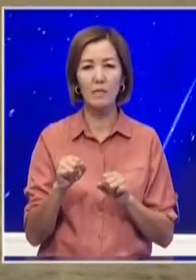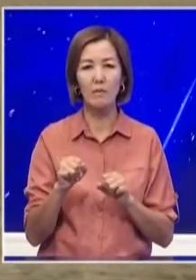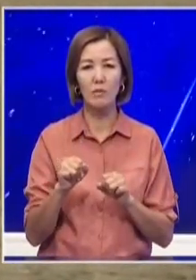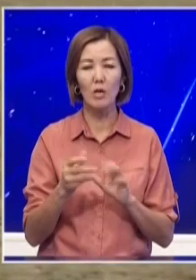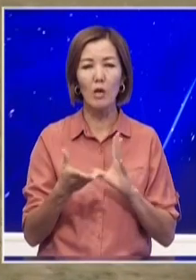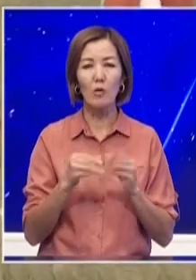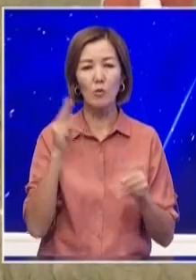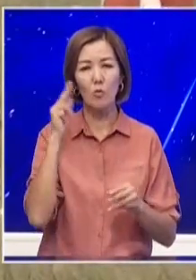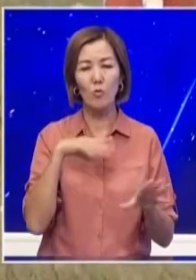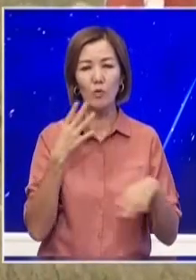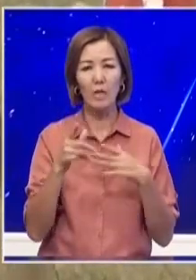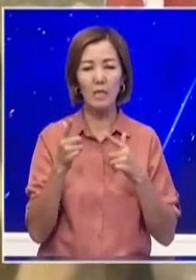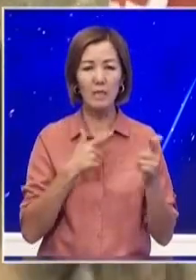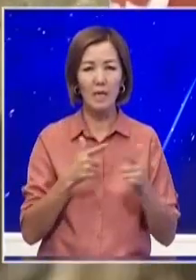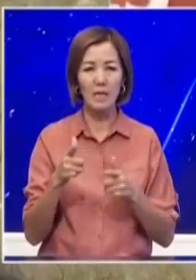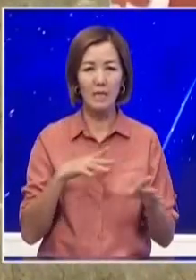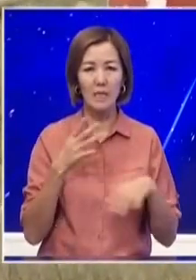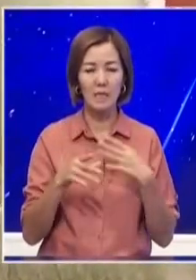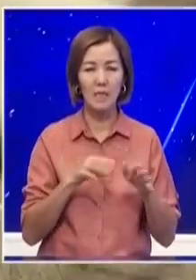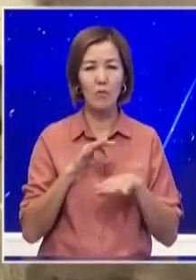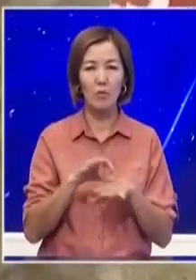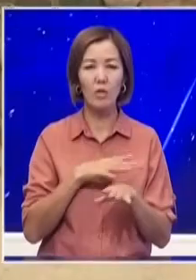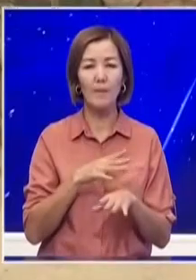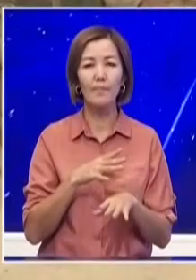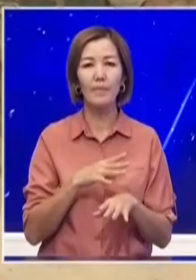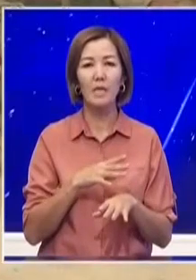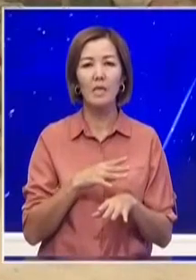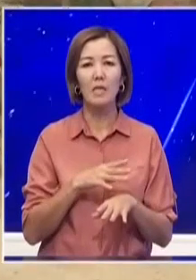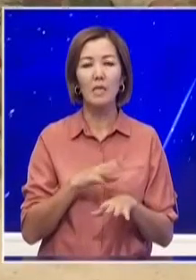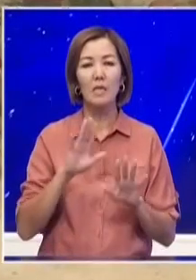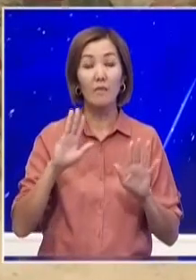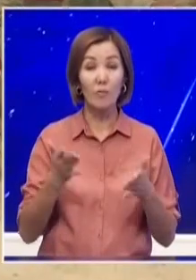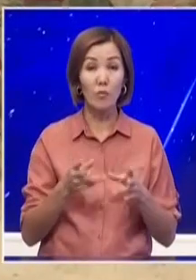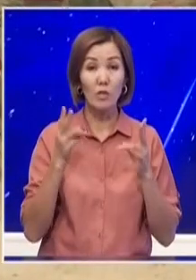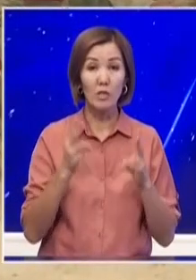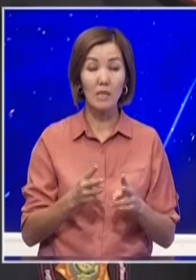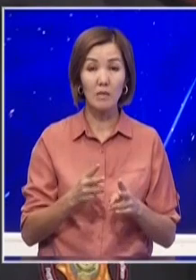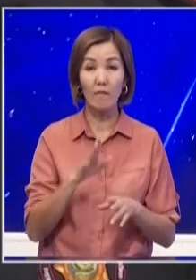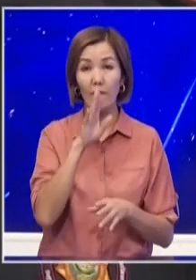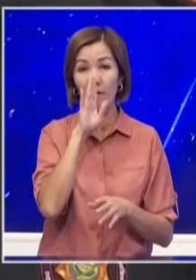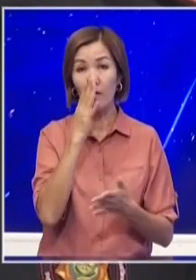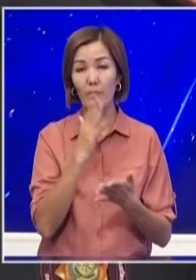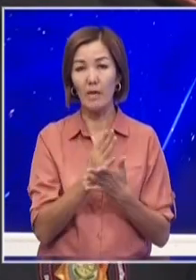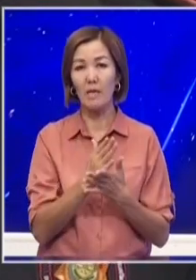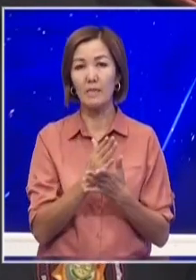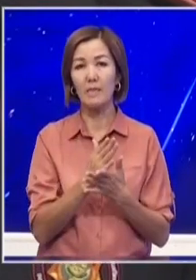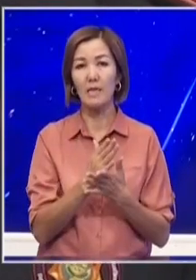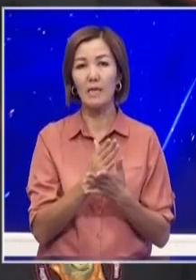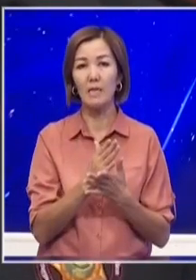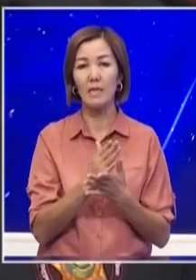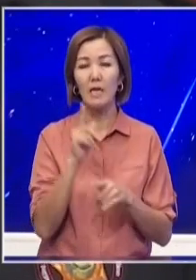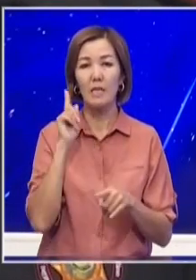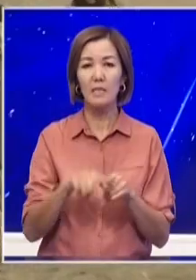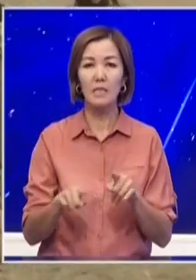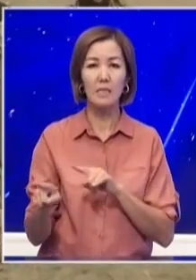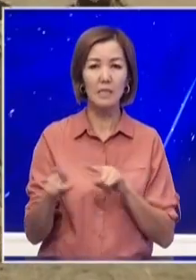қорғаныс бойынша әртүрлі тактикалық дайындықтардан өтті. Жаман айтпай жақсы жоқ, іргеден жау қарасы байқала қалса, етек жеңіміз жинақы